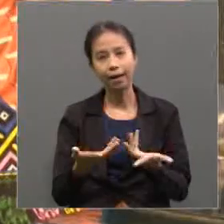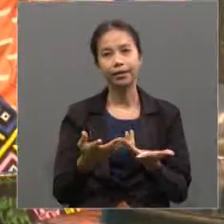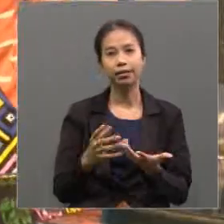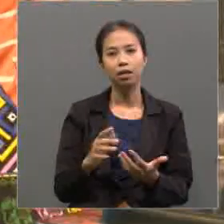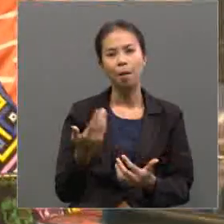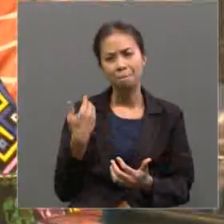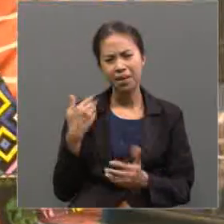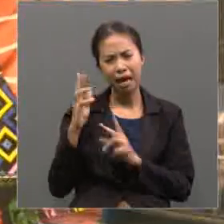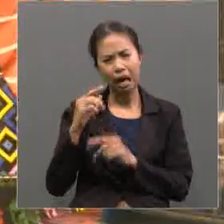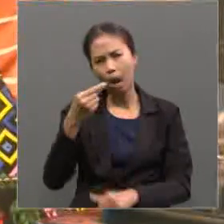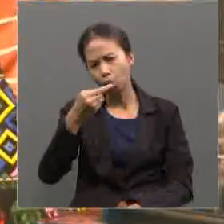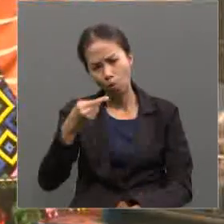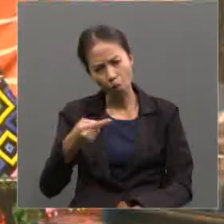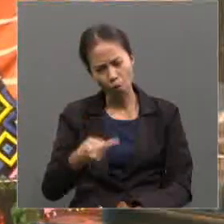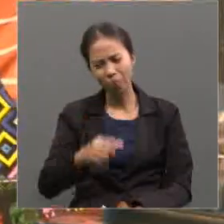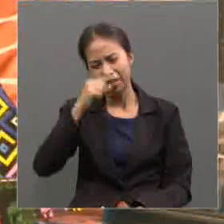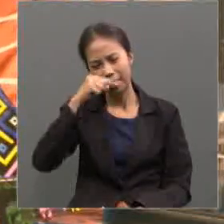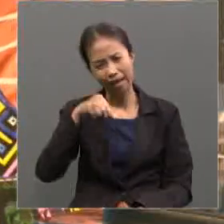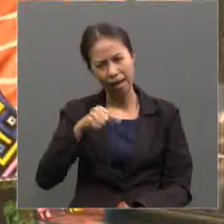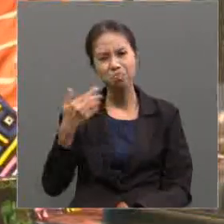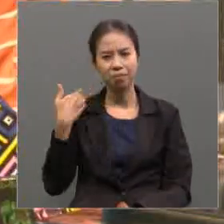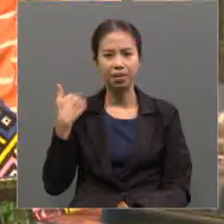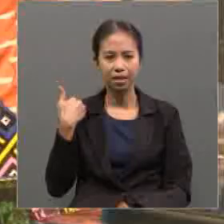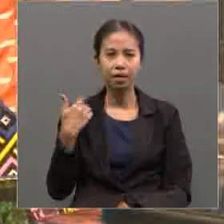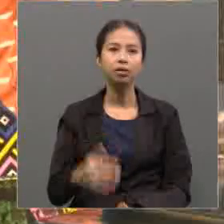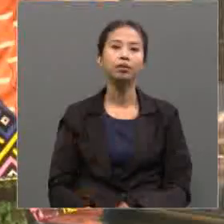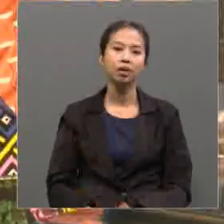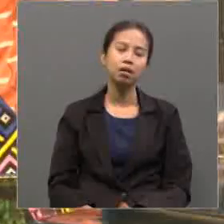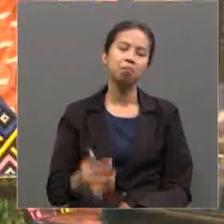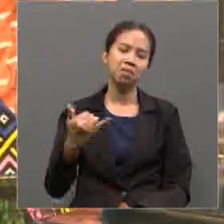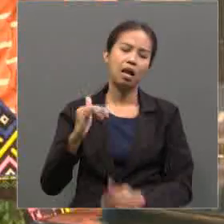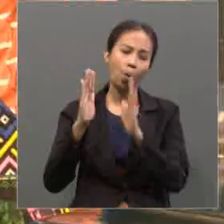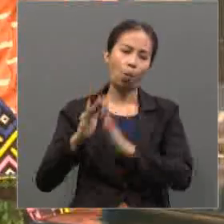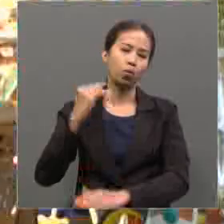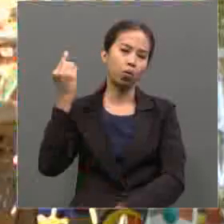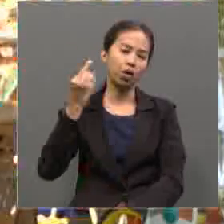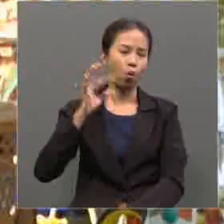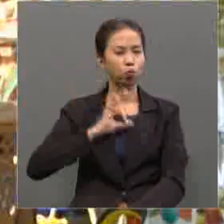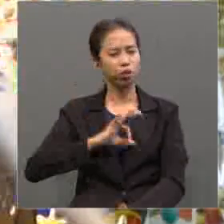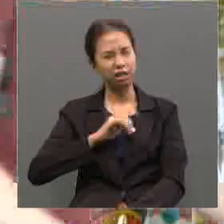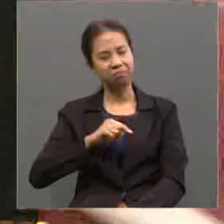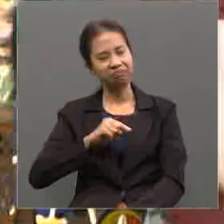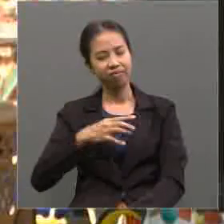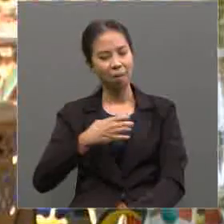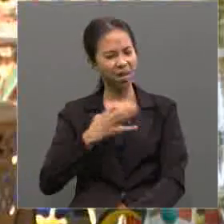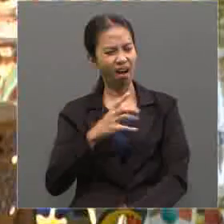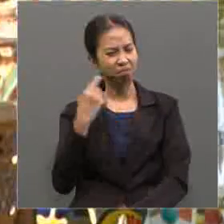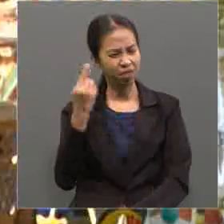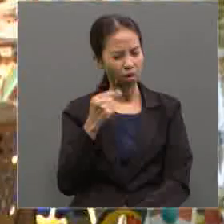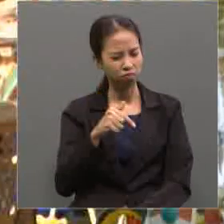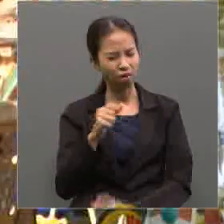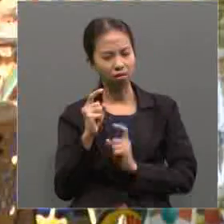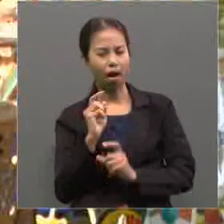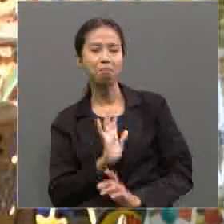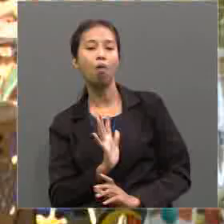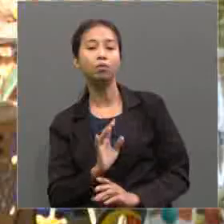แสข่าวในเชิงลบเกี่ยวกับการท่องเที่ยวในประเทศไทยก่อนหน้านี้นะคะก็อาจจะทำให้นักท่องเที่ยวเนี่ยทำให้รู้สึกว่าไม่ปลอดภัยหากภาครั